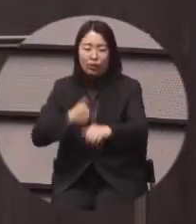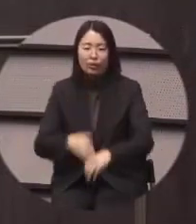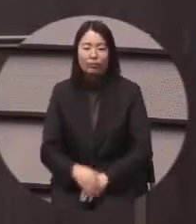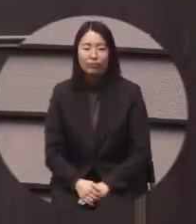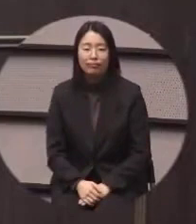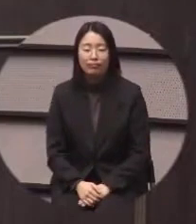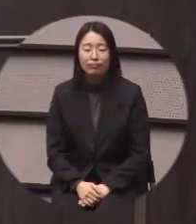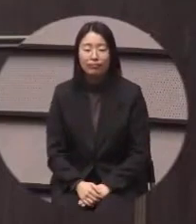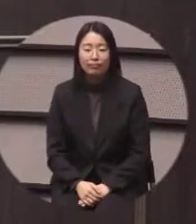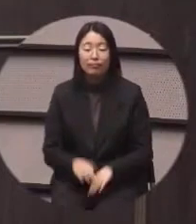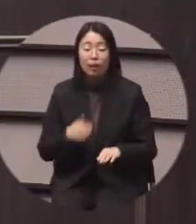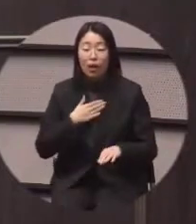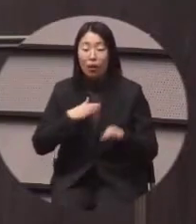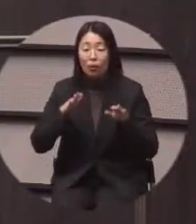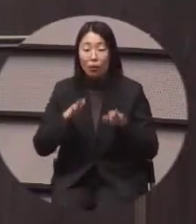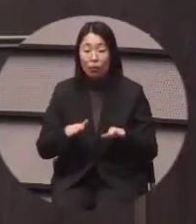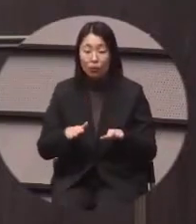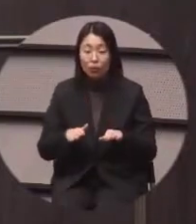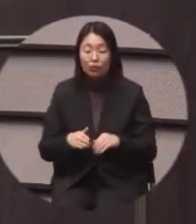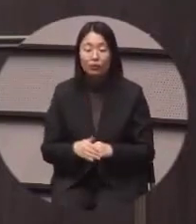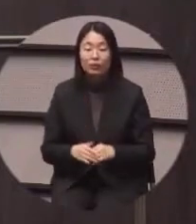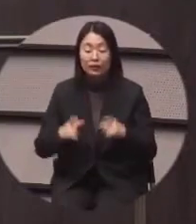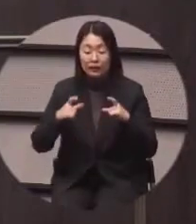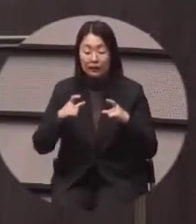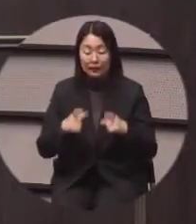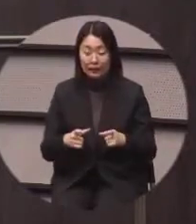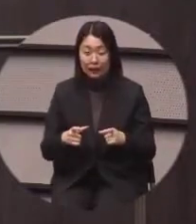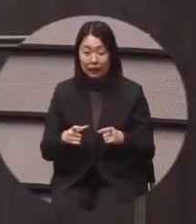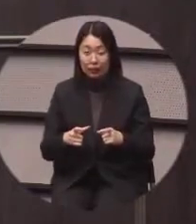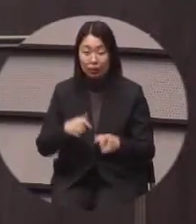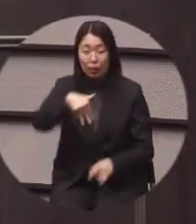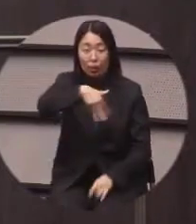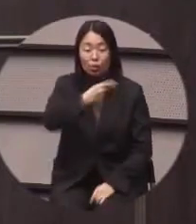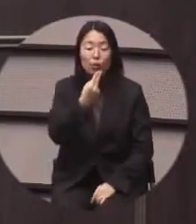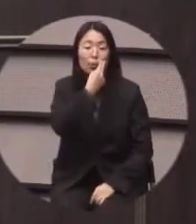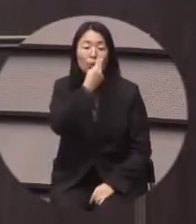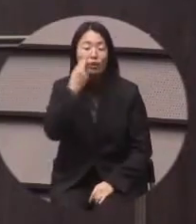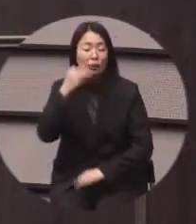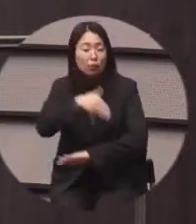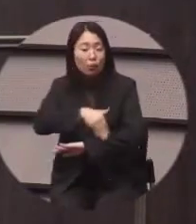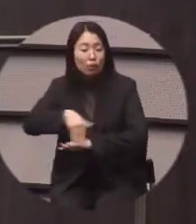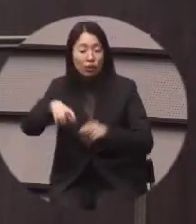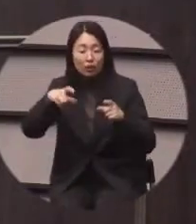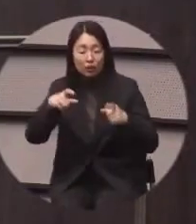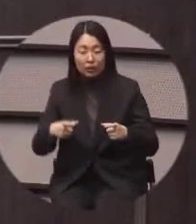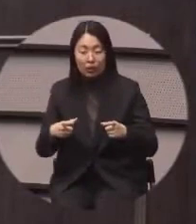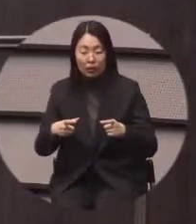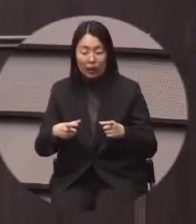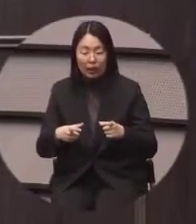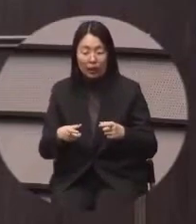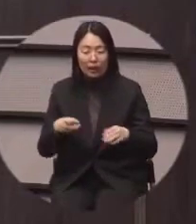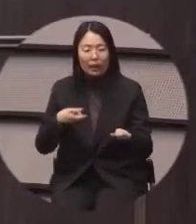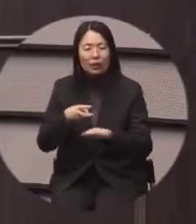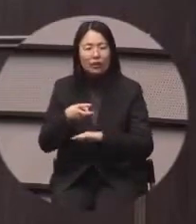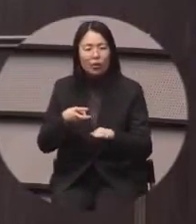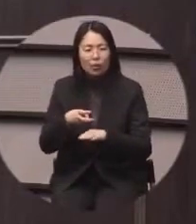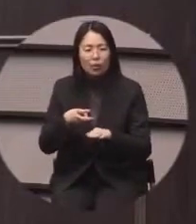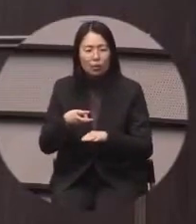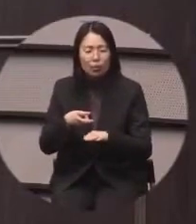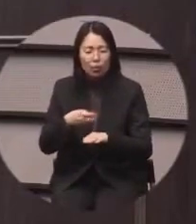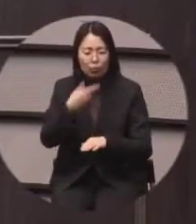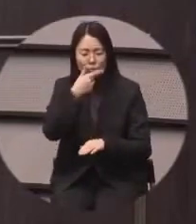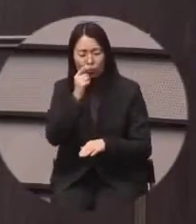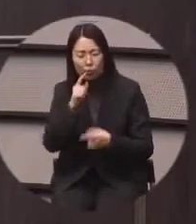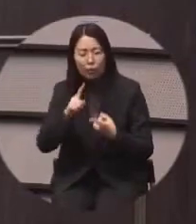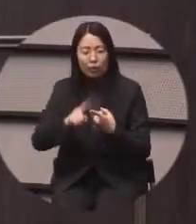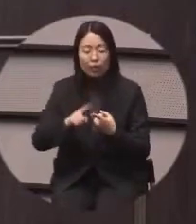금일 저는 이 자리에서 본 의원의 지역구이기도 한 초월, 곤지암, 도척 지역의 대중교통 인프라 취약에 따른 주민